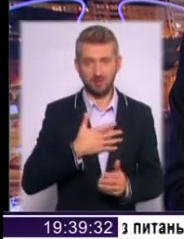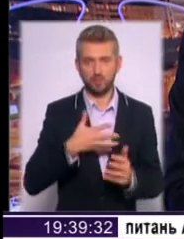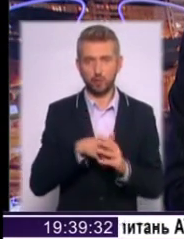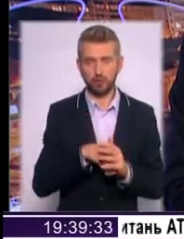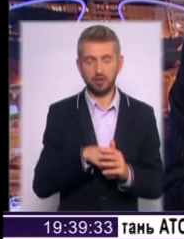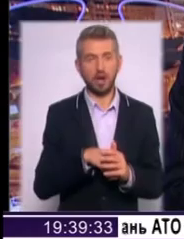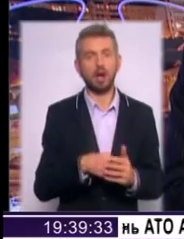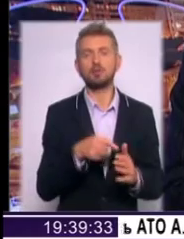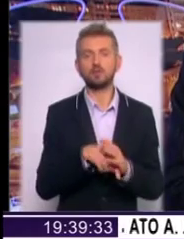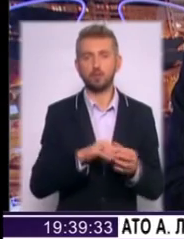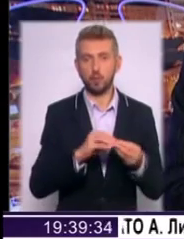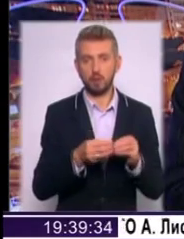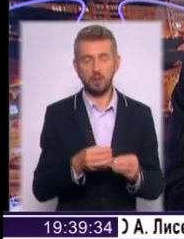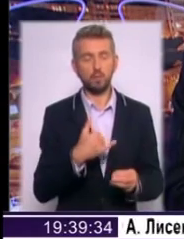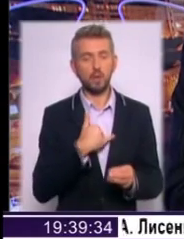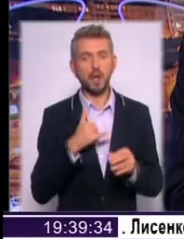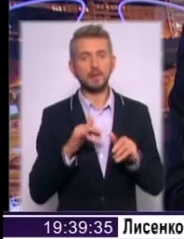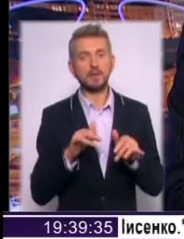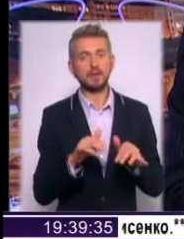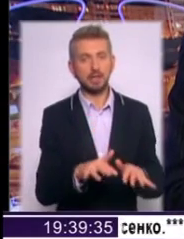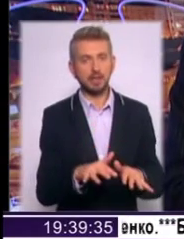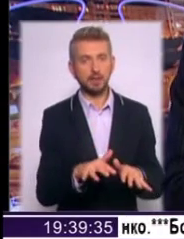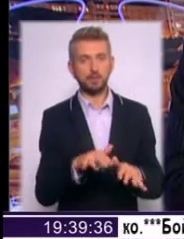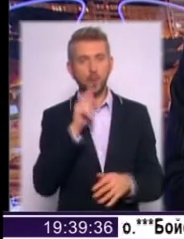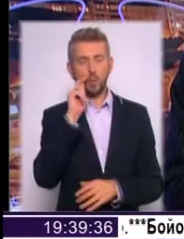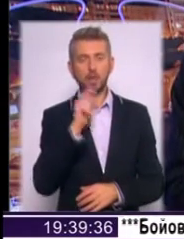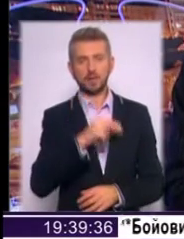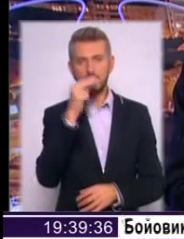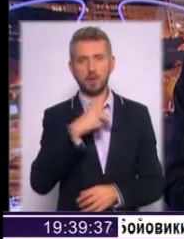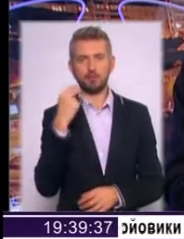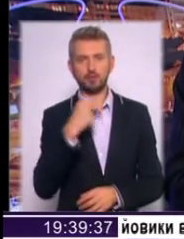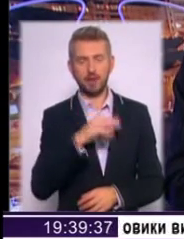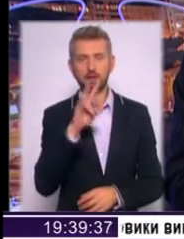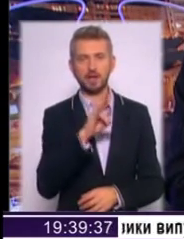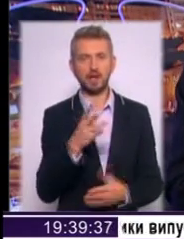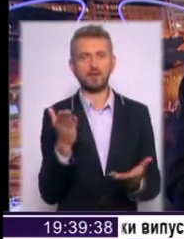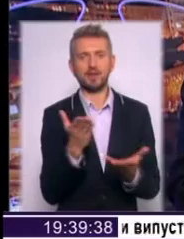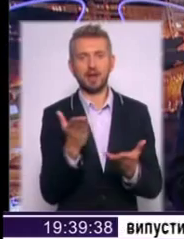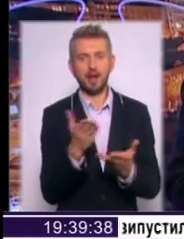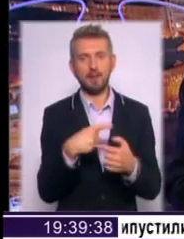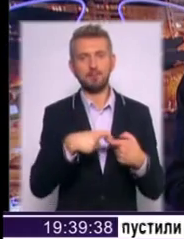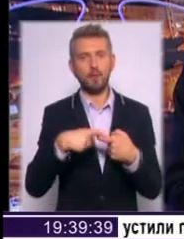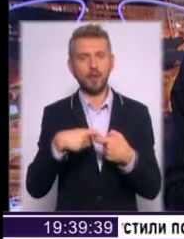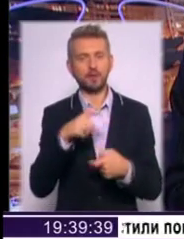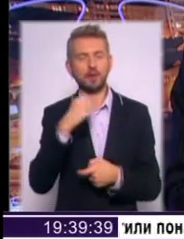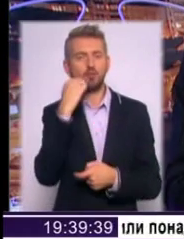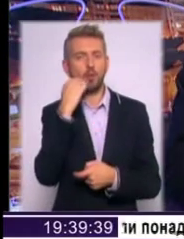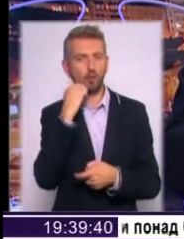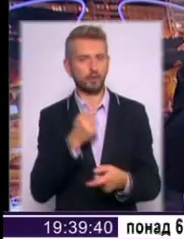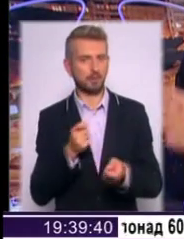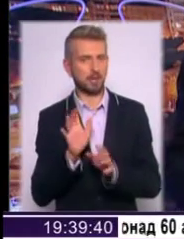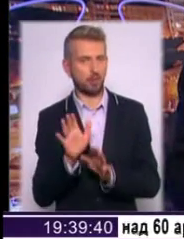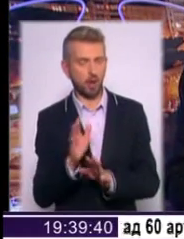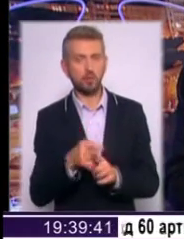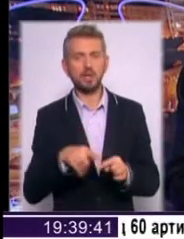полягає в наступному. В тому, що в нас діє Українська православна церква, яка канонічно пов'язана з Московським патріархатом. Це